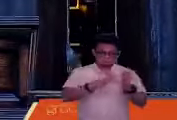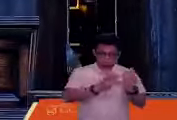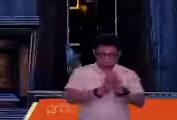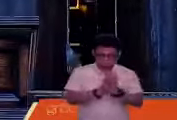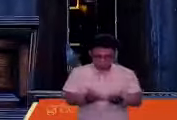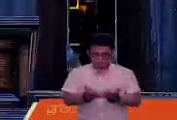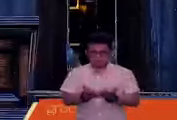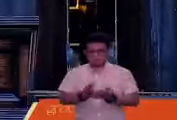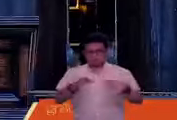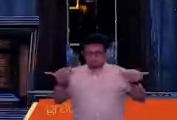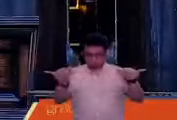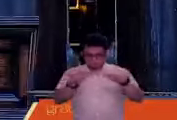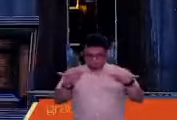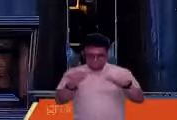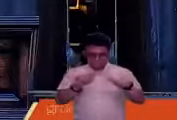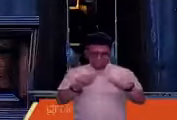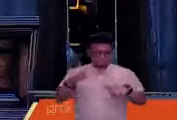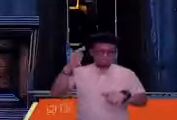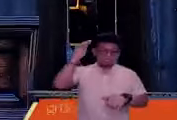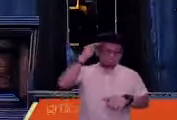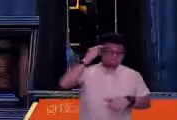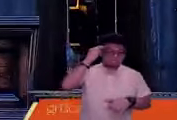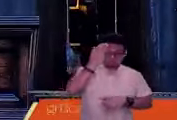as knowledge, you will surely die.